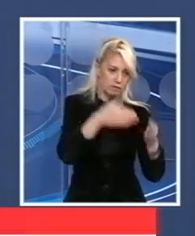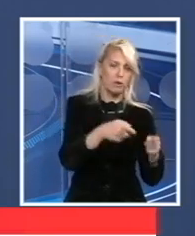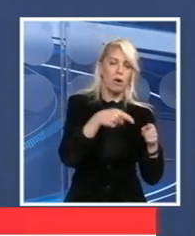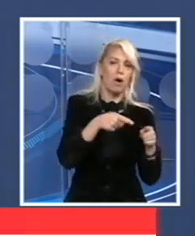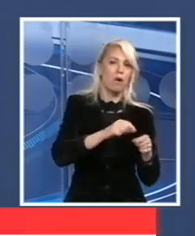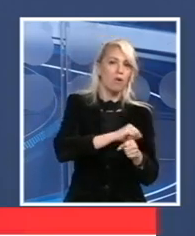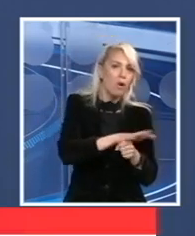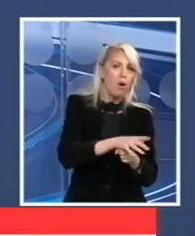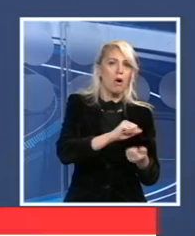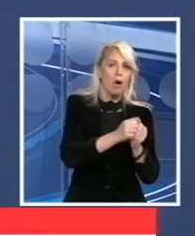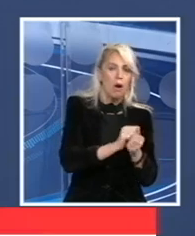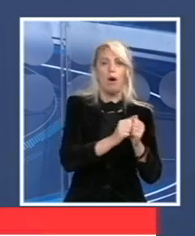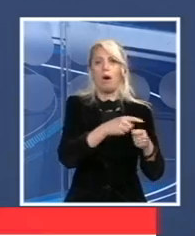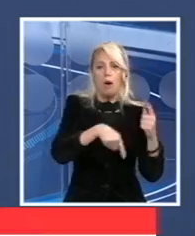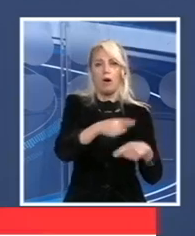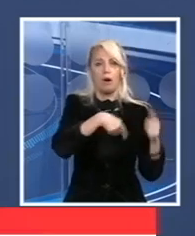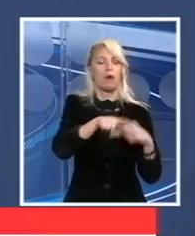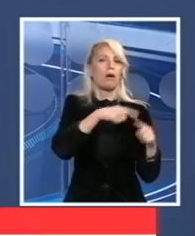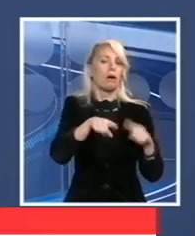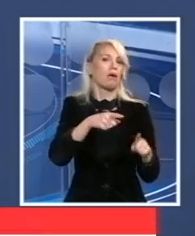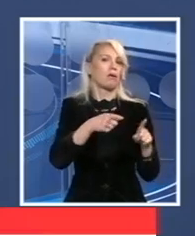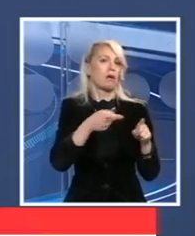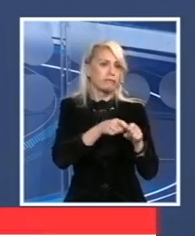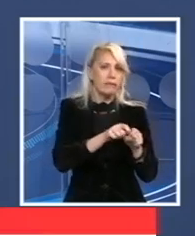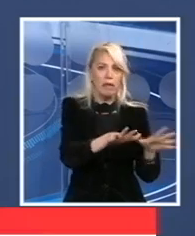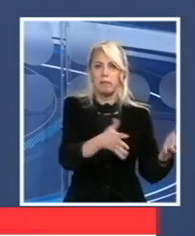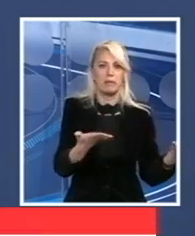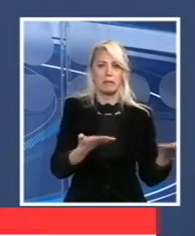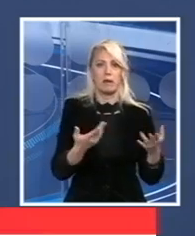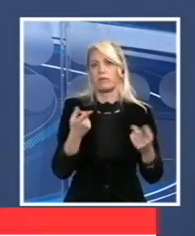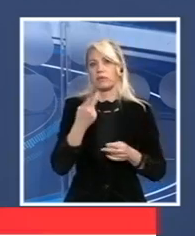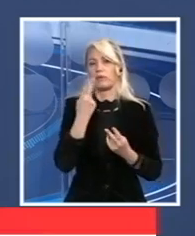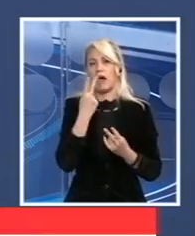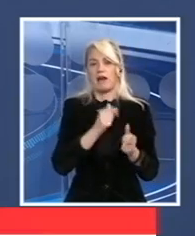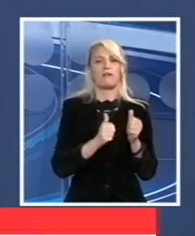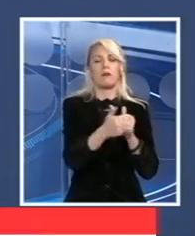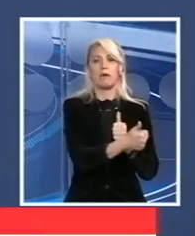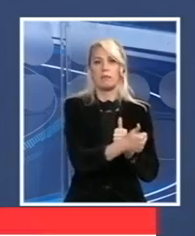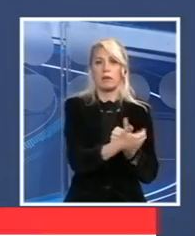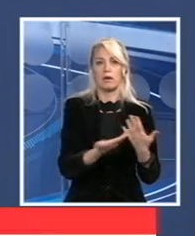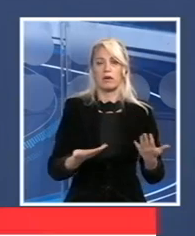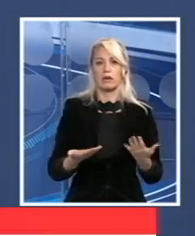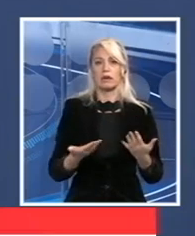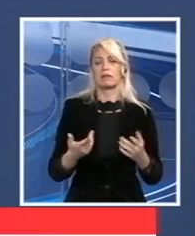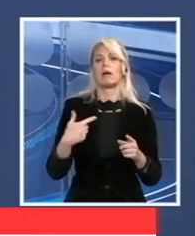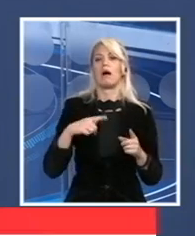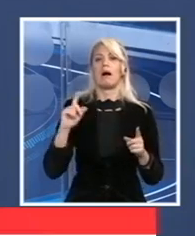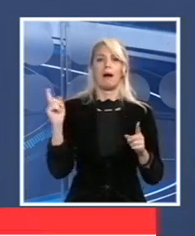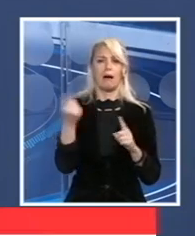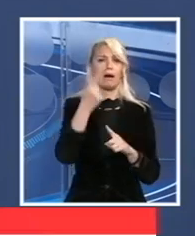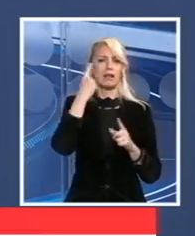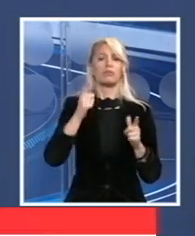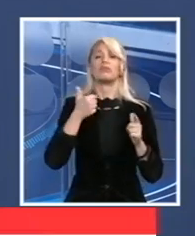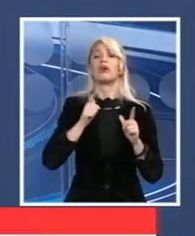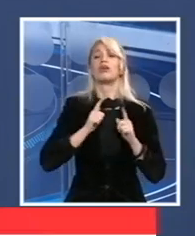poljima koji se odnose na ovu epidemiju, što je apsolutno i bio prioritet, a svi znamo koliko nas poslova